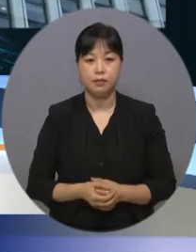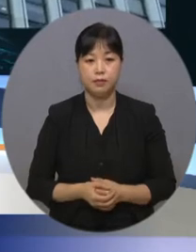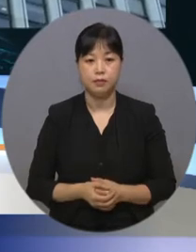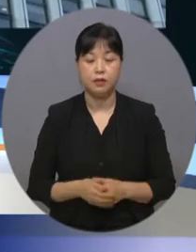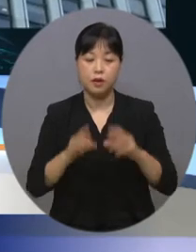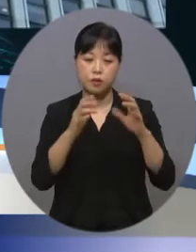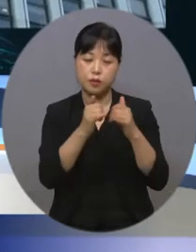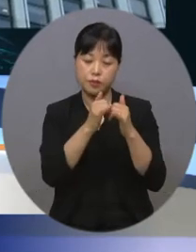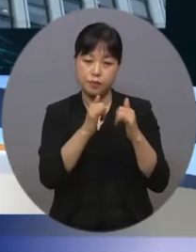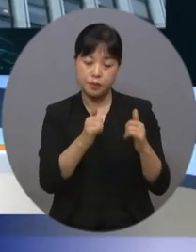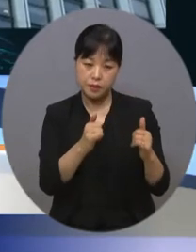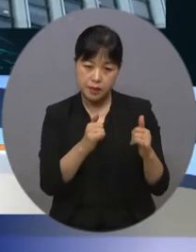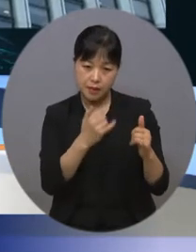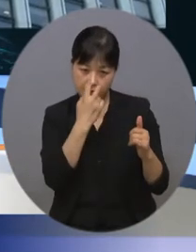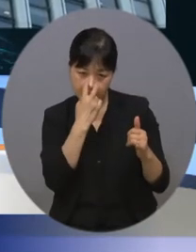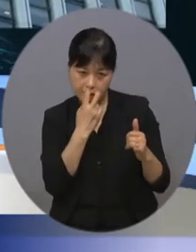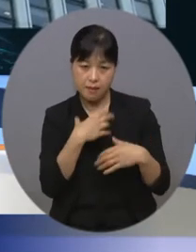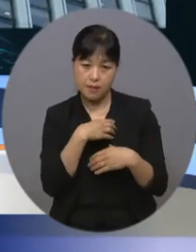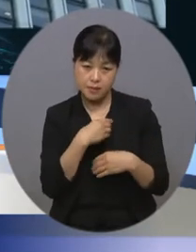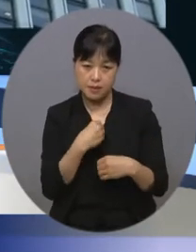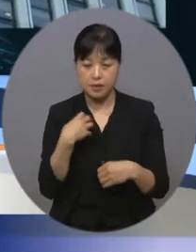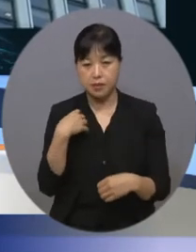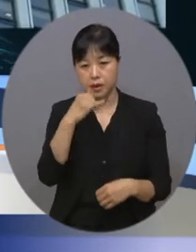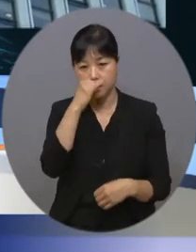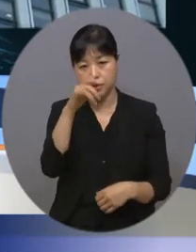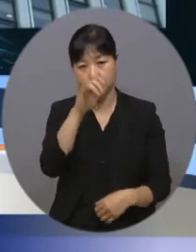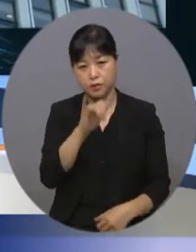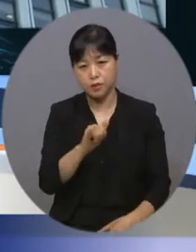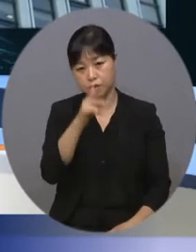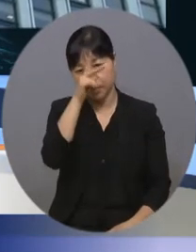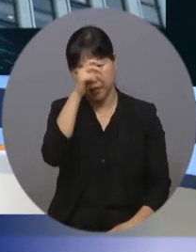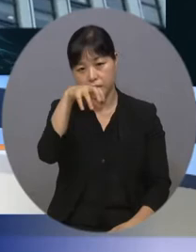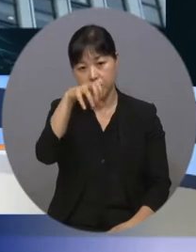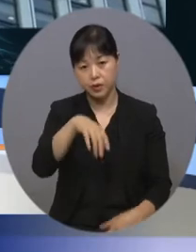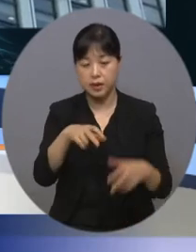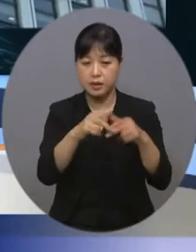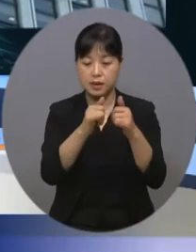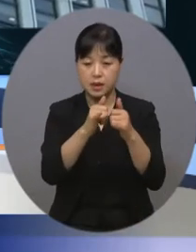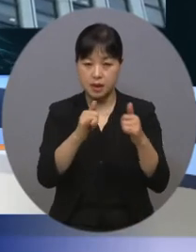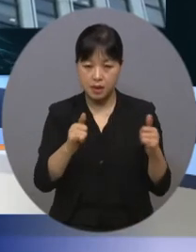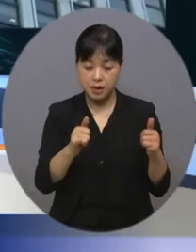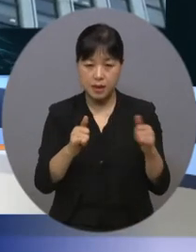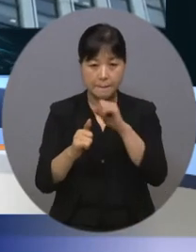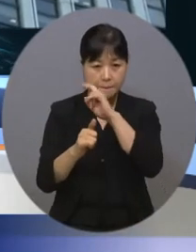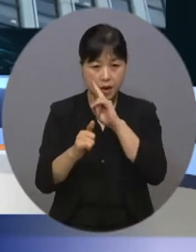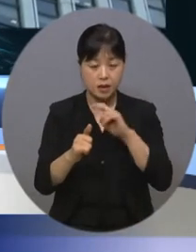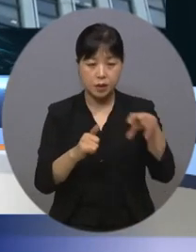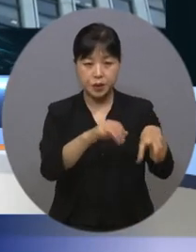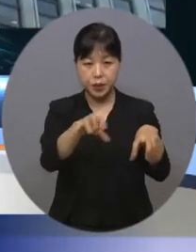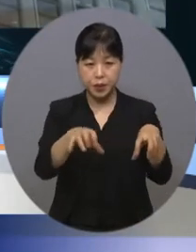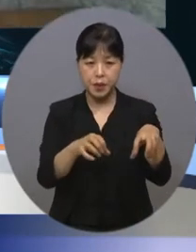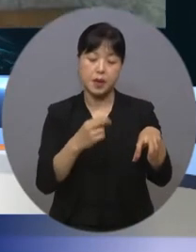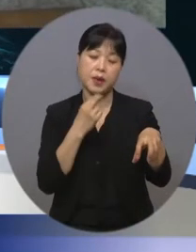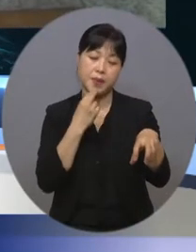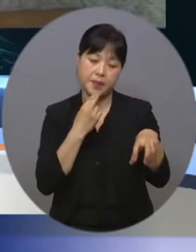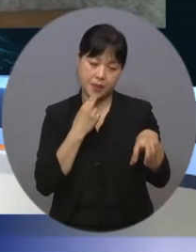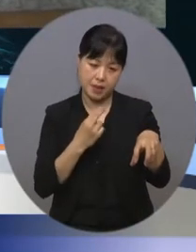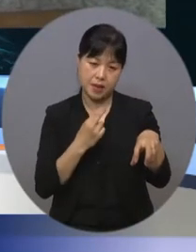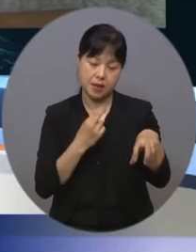국민의 치안과 안전을 담당하는 전구 경찰관 설 장애인 편의시설이 잘 마련되지 않은 것으로